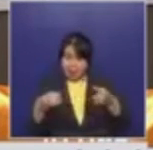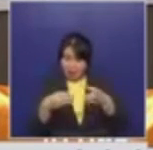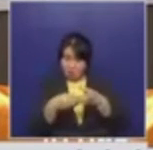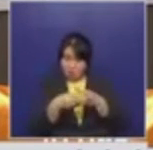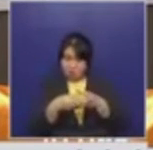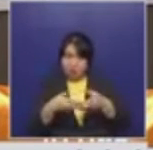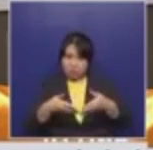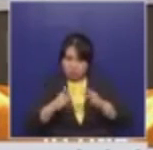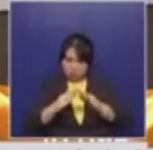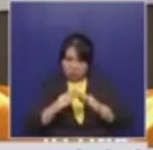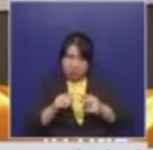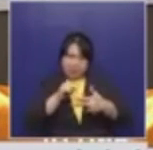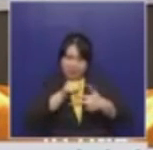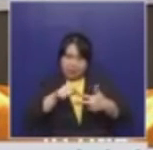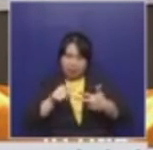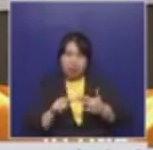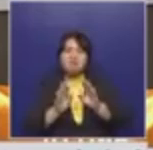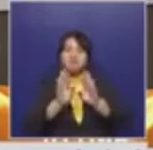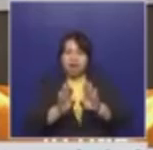อย่าคิดไปถึงได้ครับว่าถ้าเขียนแบบนี้มีปัญหาแน่ๆนะครับไม่งั้นผมขอฝากไปทางการบริการที่จัดตั้งขึ้นนะครับใน3